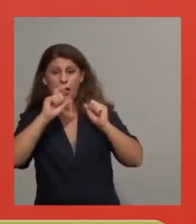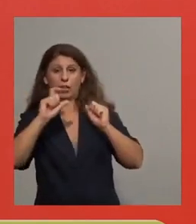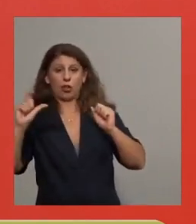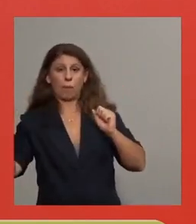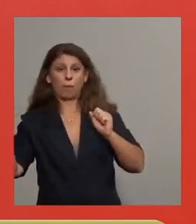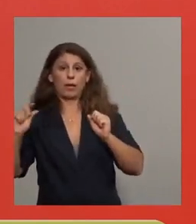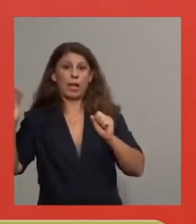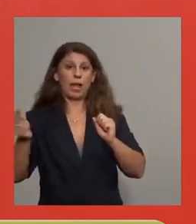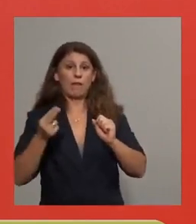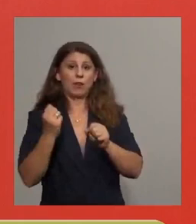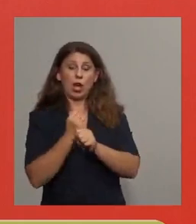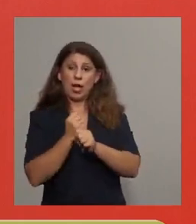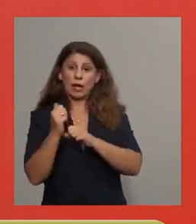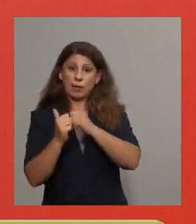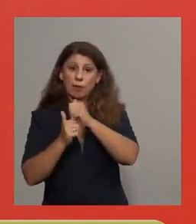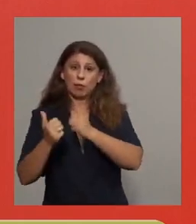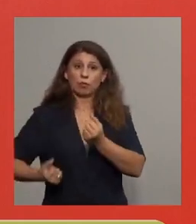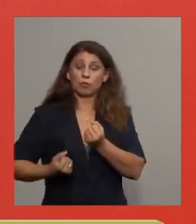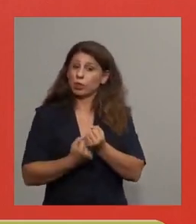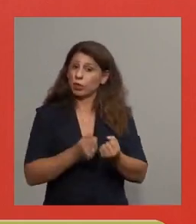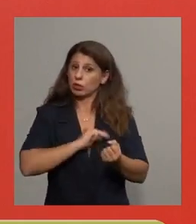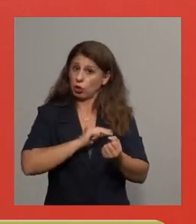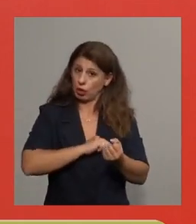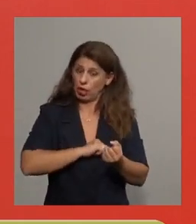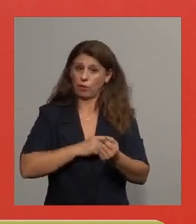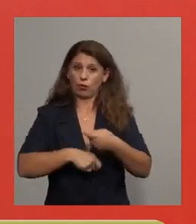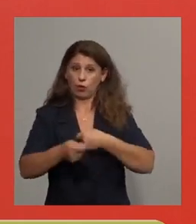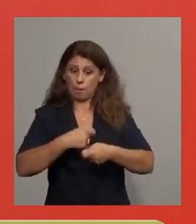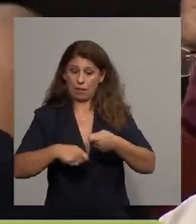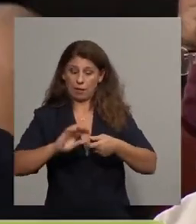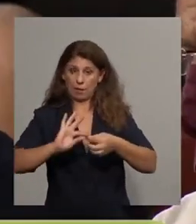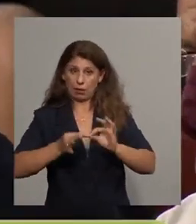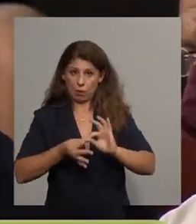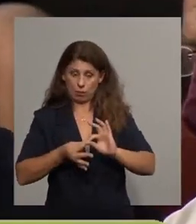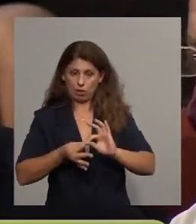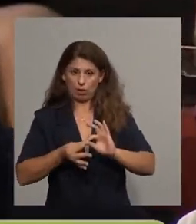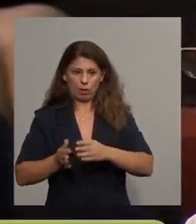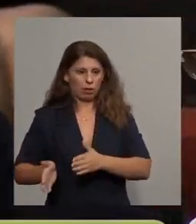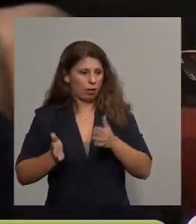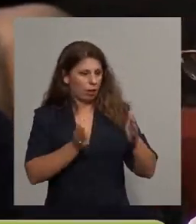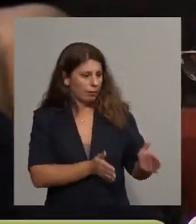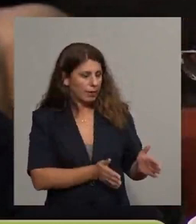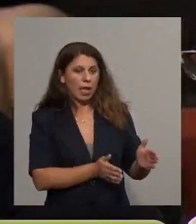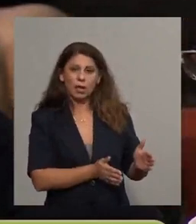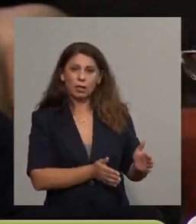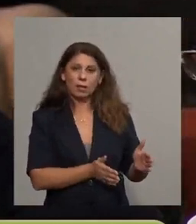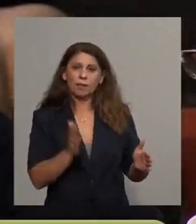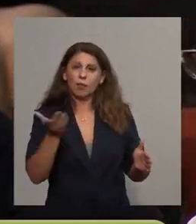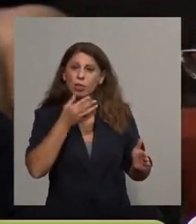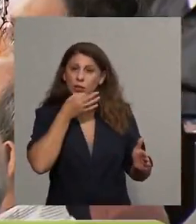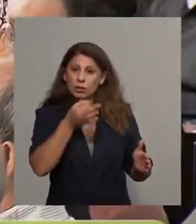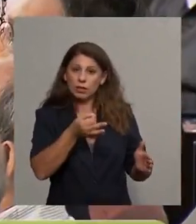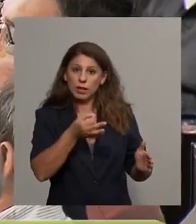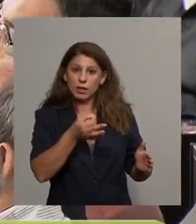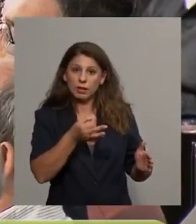και υποδομές που στηρίζουν την κερδοφορία των επιχειρηματικών ομίλων και από την άλλη, όταν μιλούν